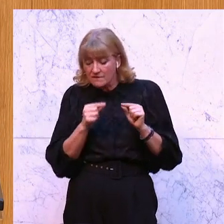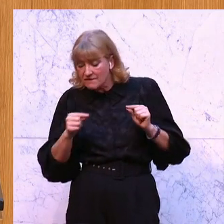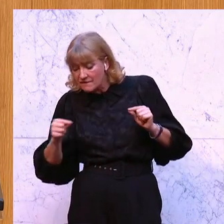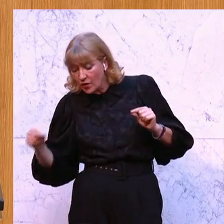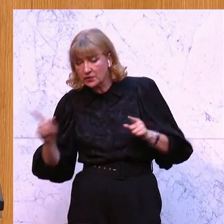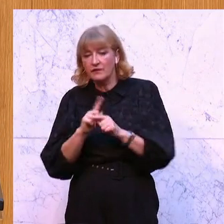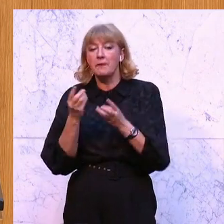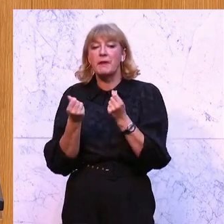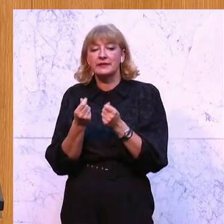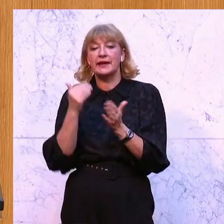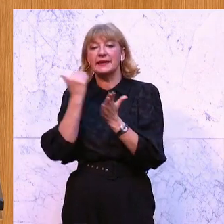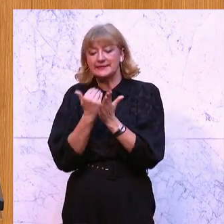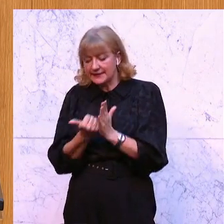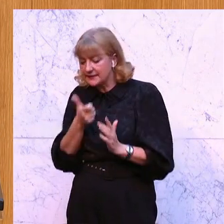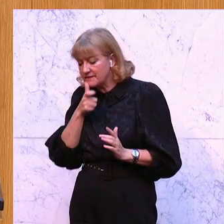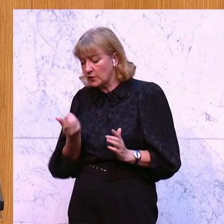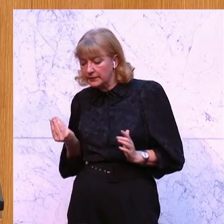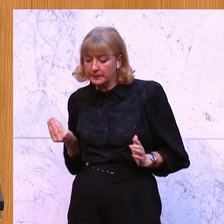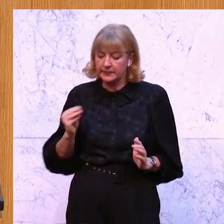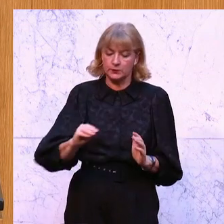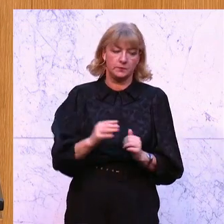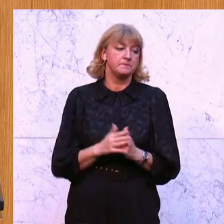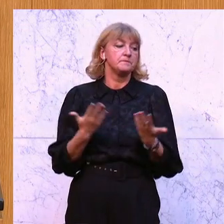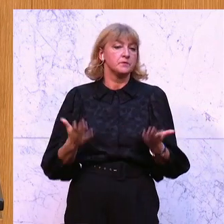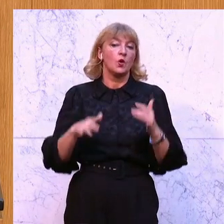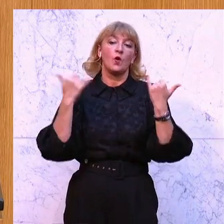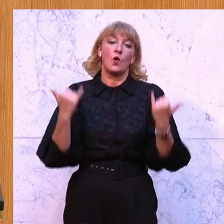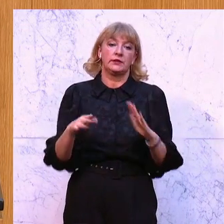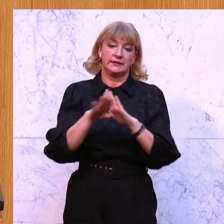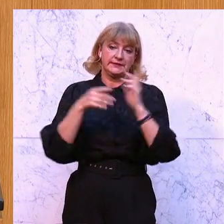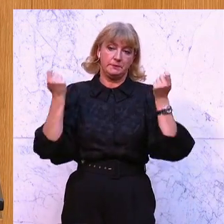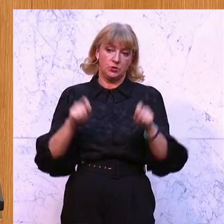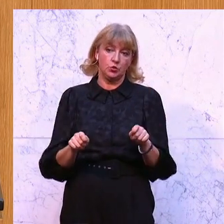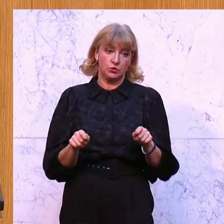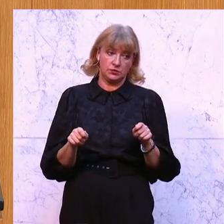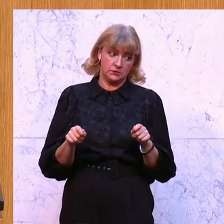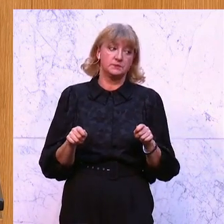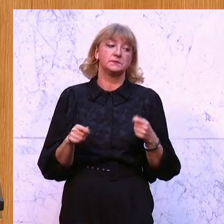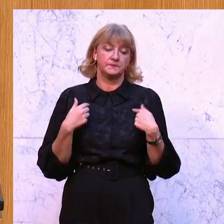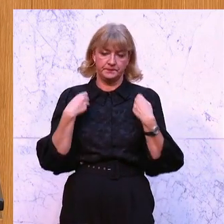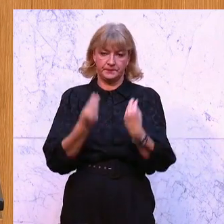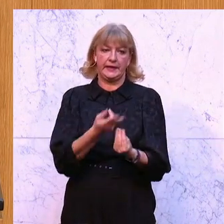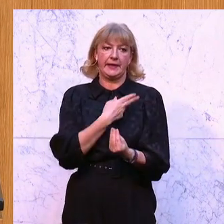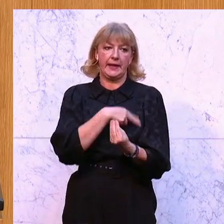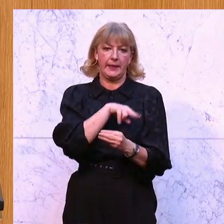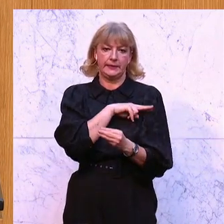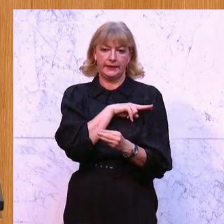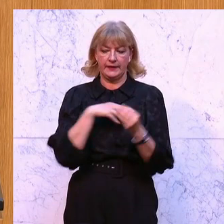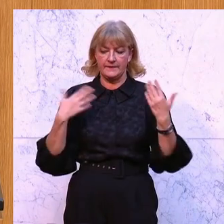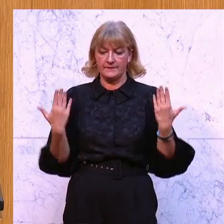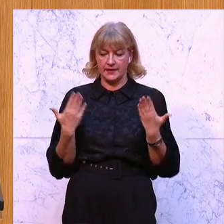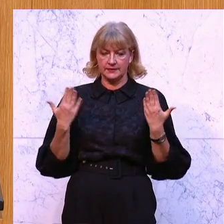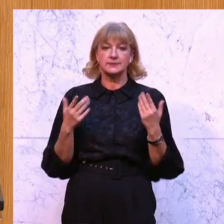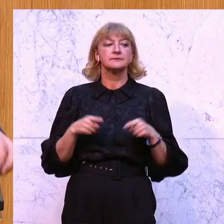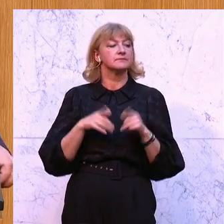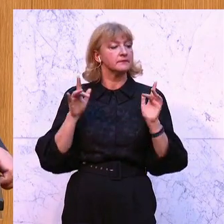dem jeweiligen Materiengesetz eingefügt. Meine sehr geehrten Damen und Herren, mit dem heutigen Gesetzesbeschluss garantieren wir einerseits, dass die